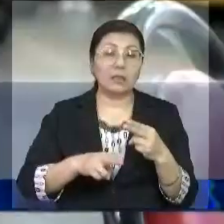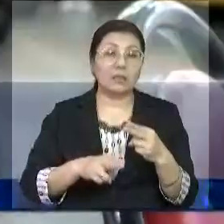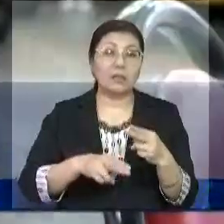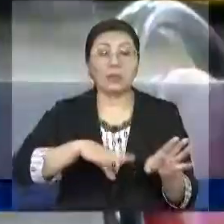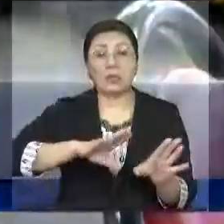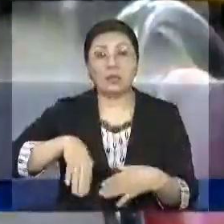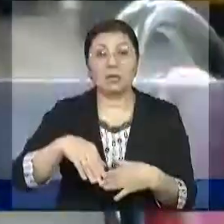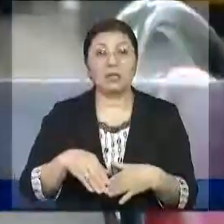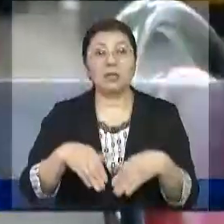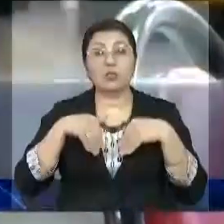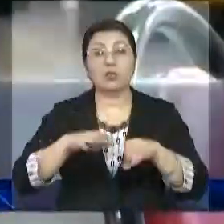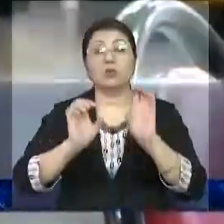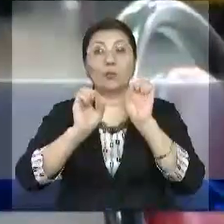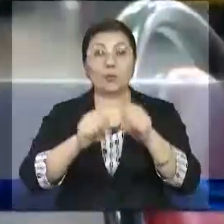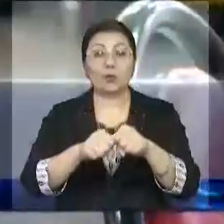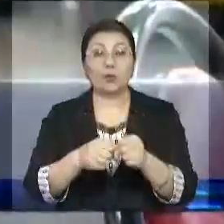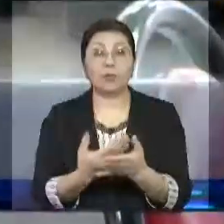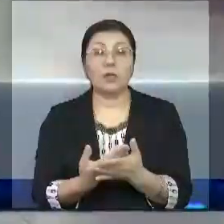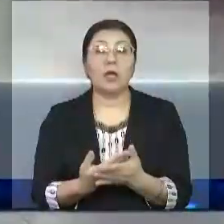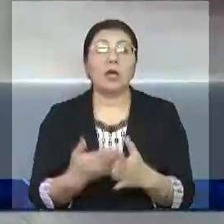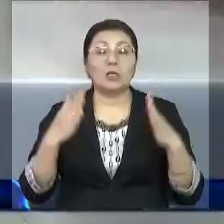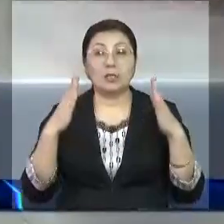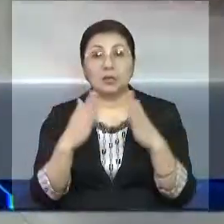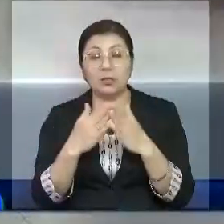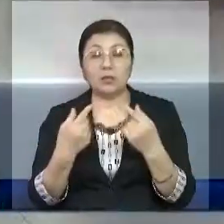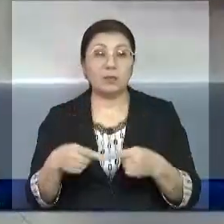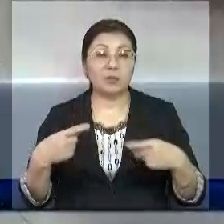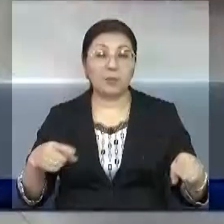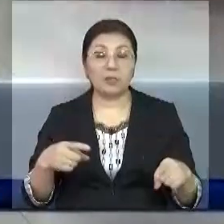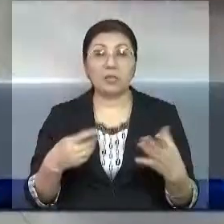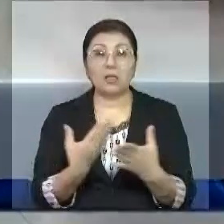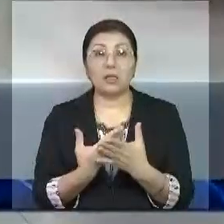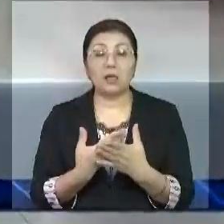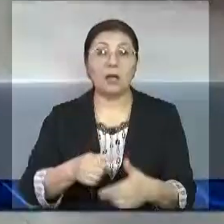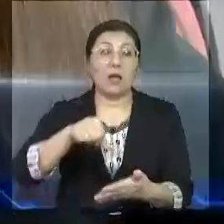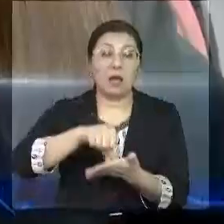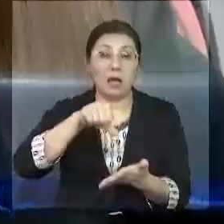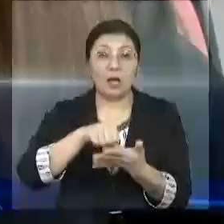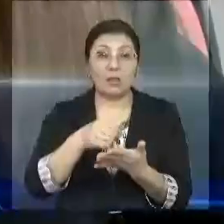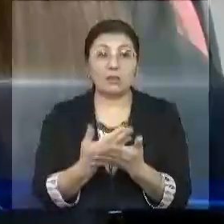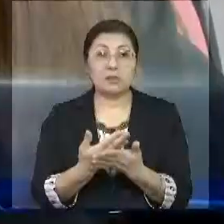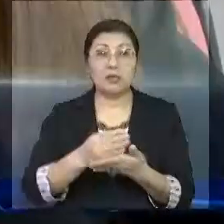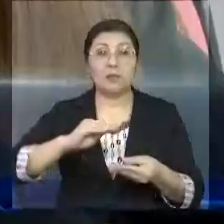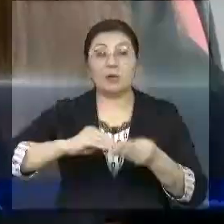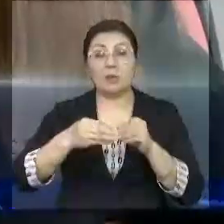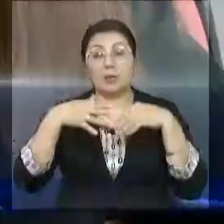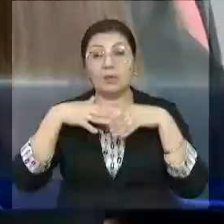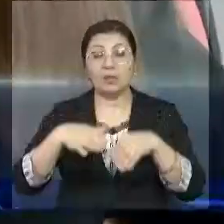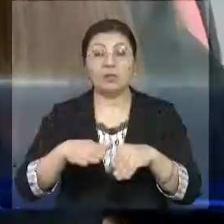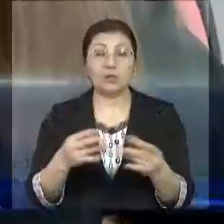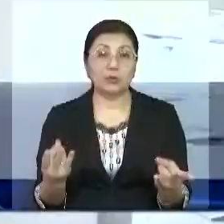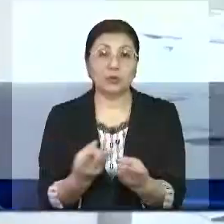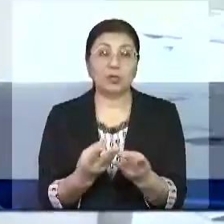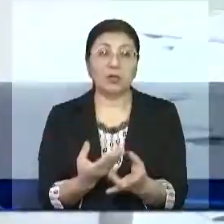шешуге мүмкіндік береді. Сондықтан жылжымалы және жылжымайтын мүлікке қатысты барлық нюанстарды дереу шешіп талқылаған